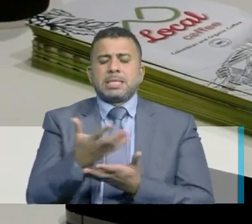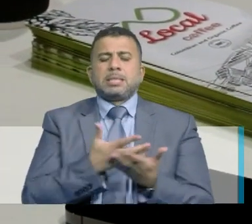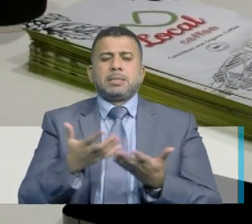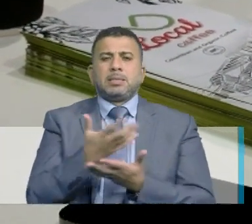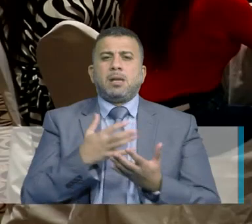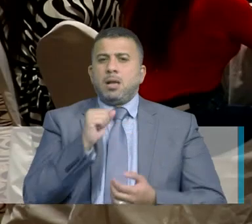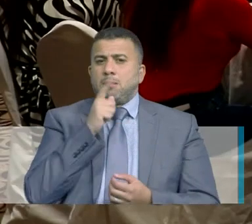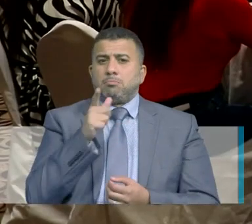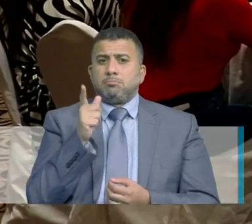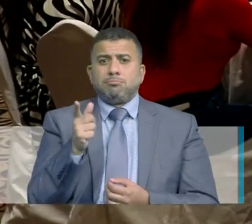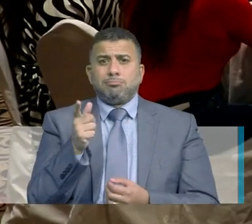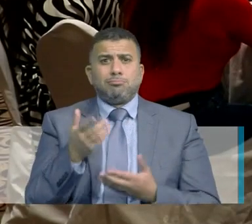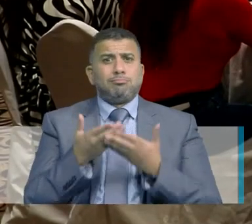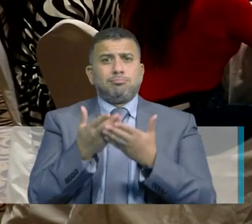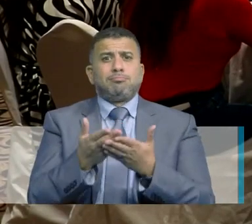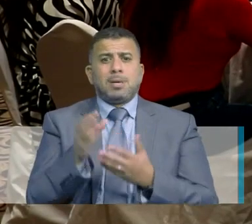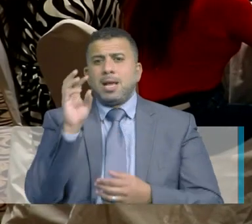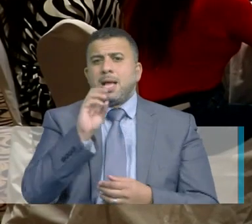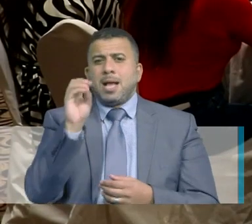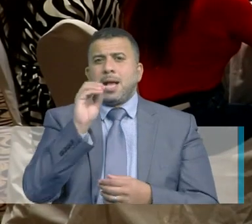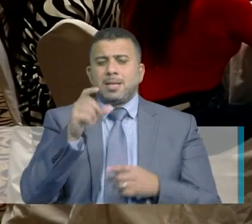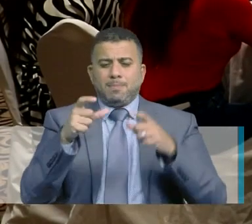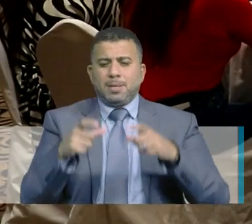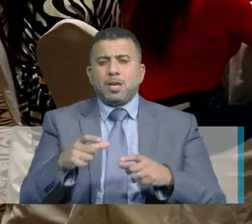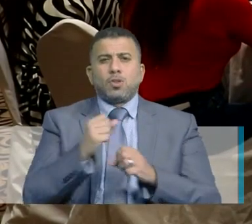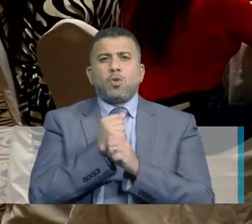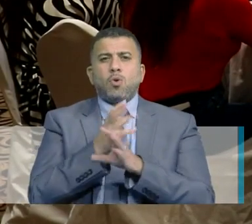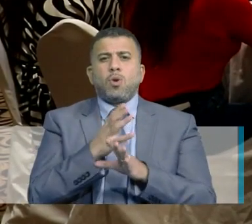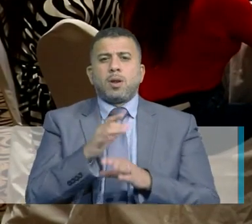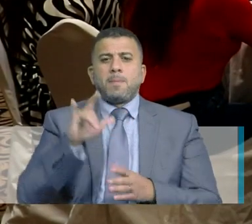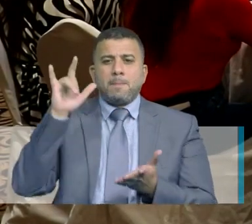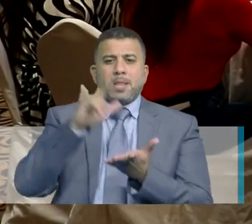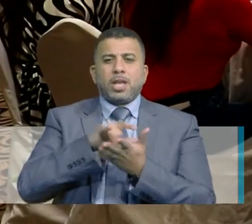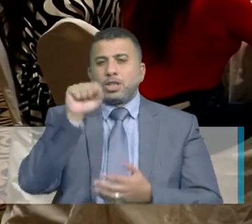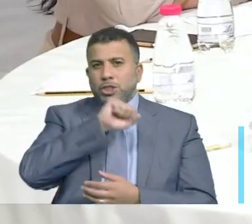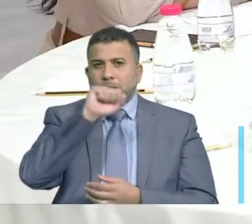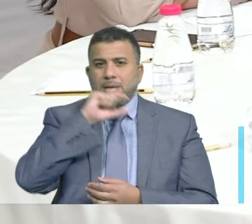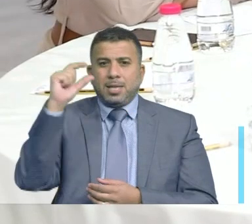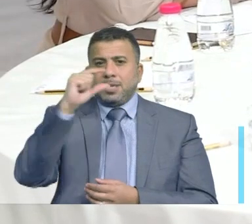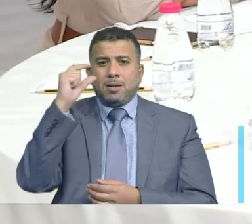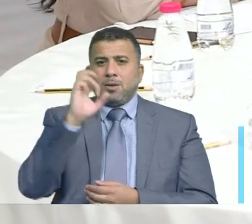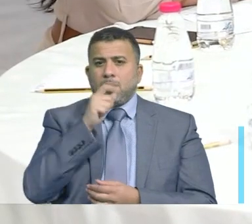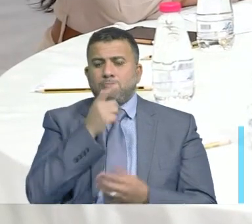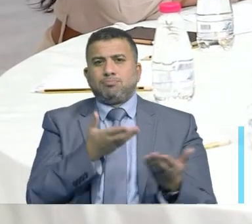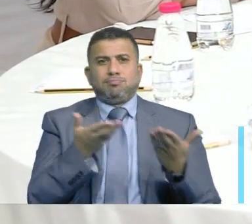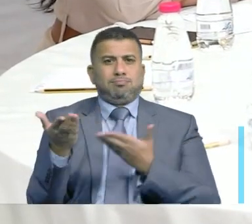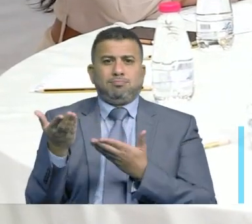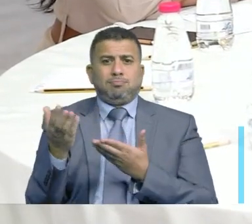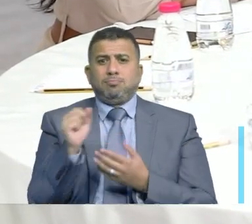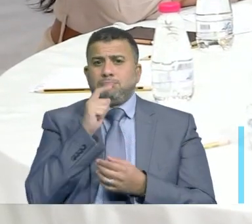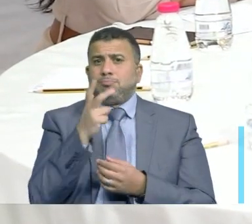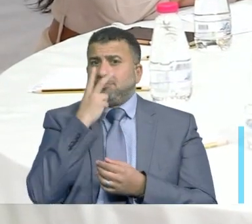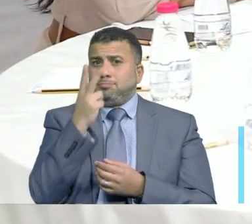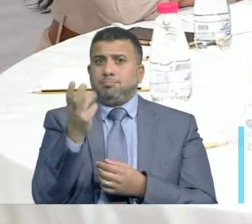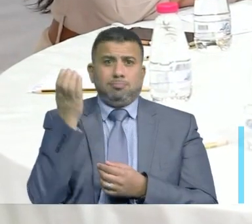كذلك التي قدمتها هيئه المنطقه الحره لمطار الشارقه الدولي امام الحضور من خلال